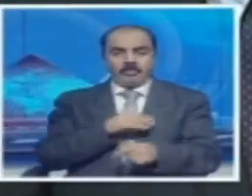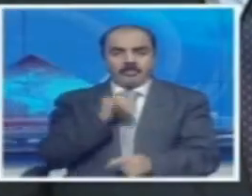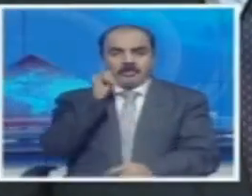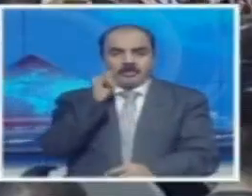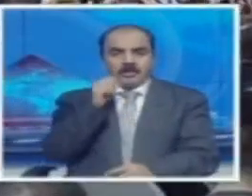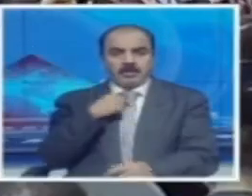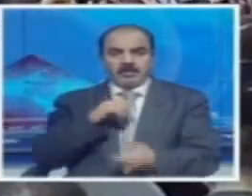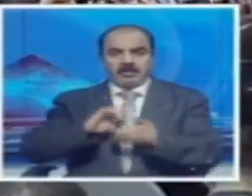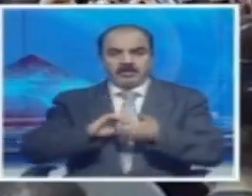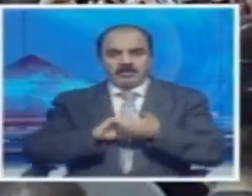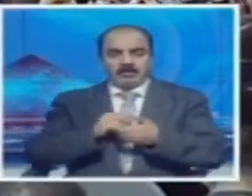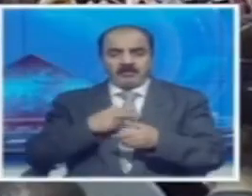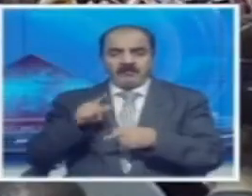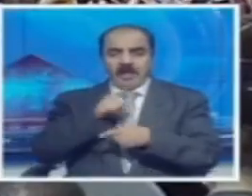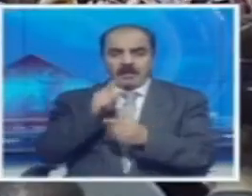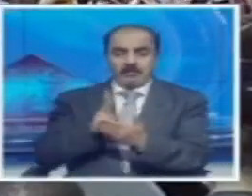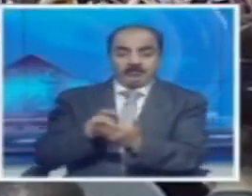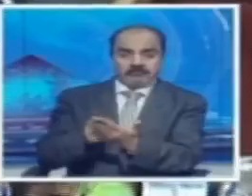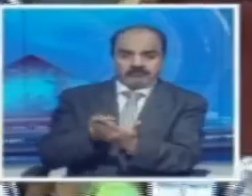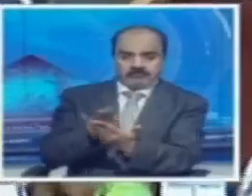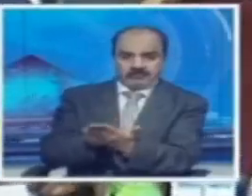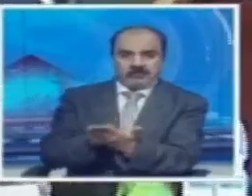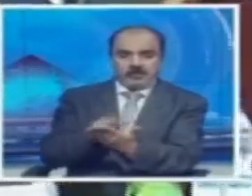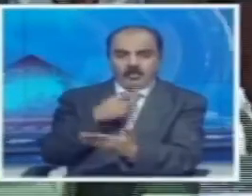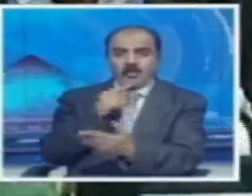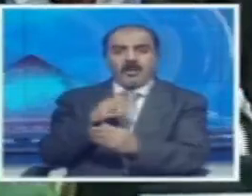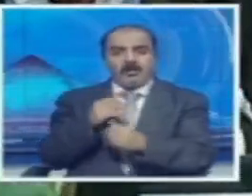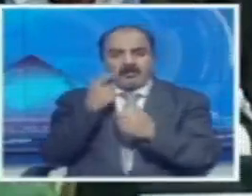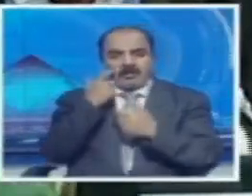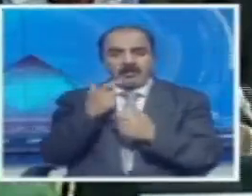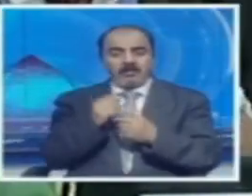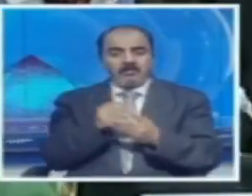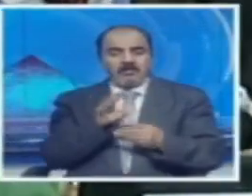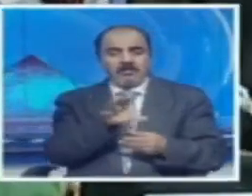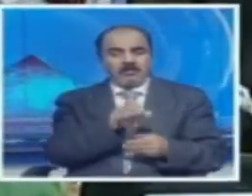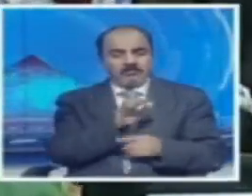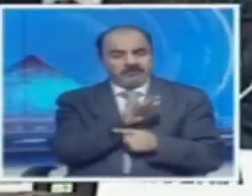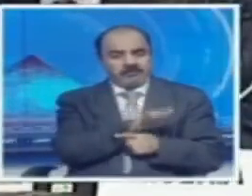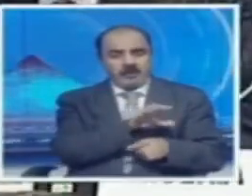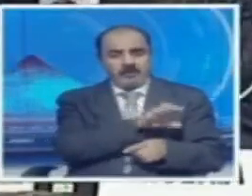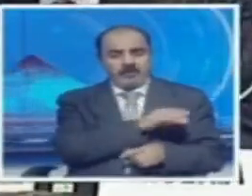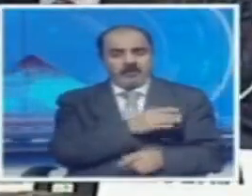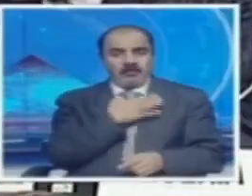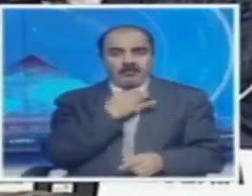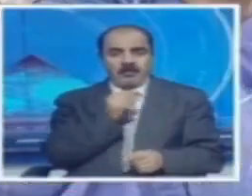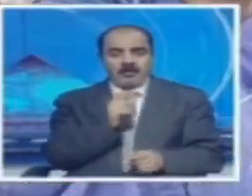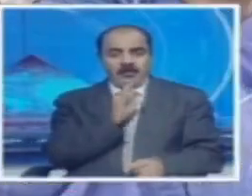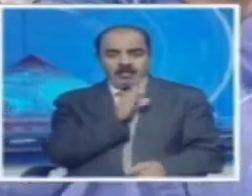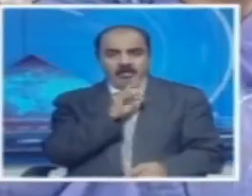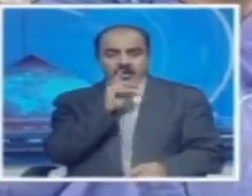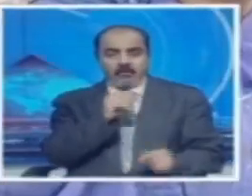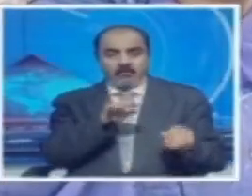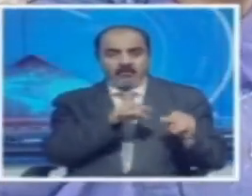طالبت سكرتارية اتفاقية الأمم المتحدة لمكافحة التصحر بضرورة تبني مبادرة تدعم